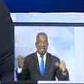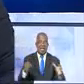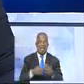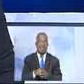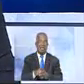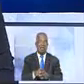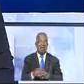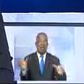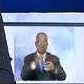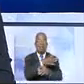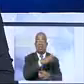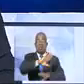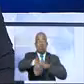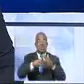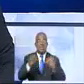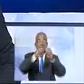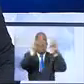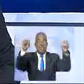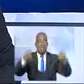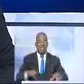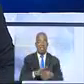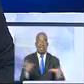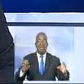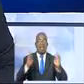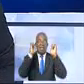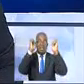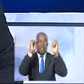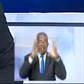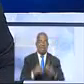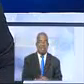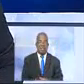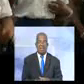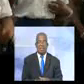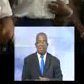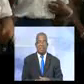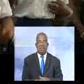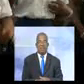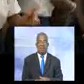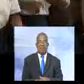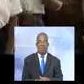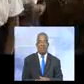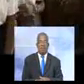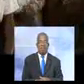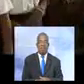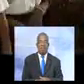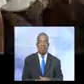scolaire apaisée et de bons résultats en fin d'année. Patricia Omouetia.